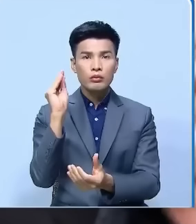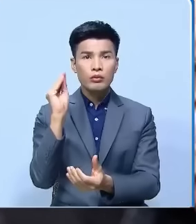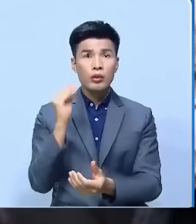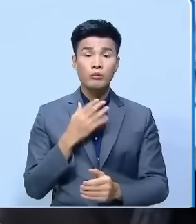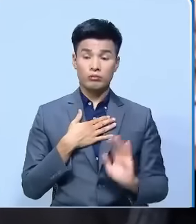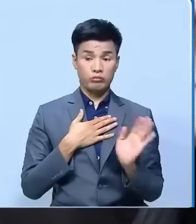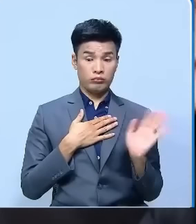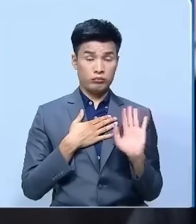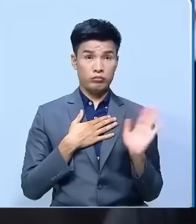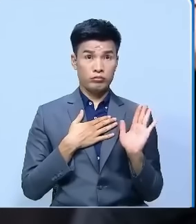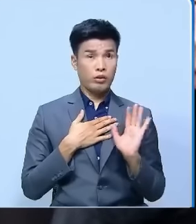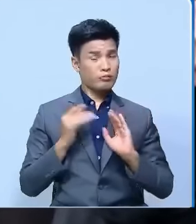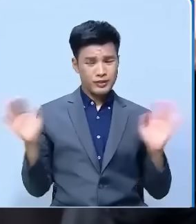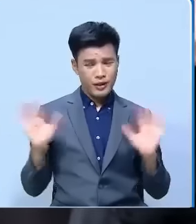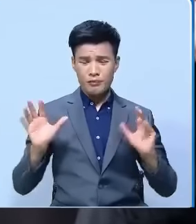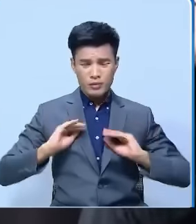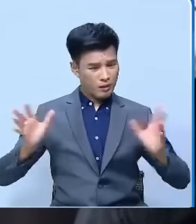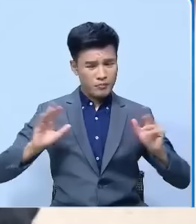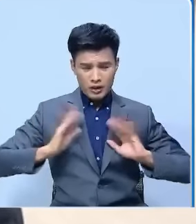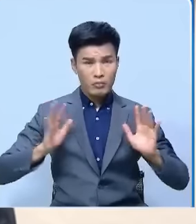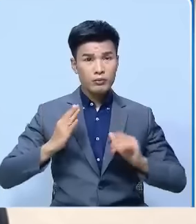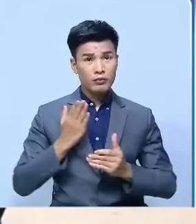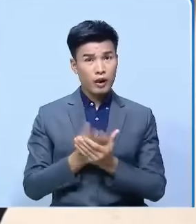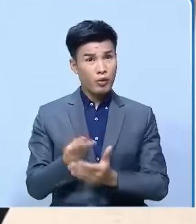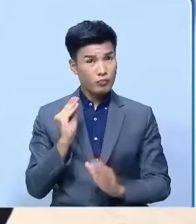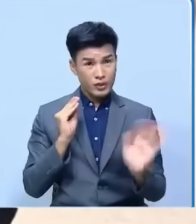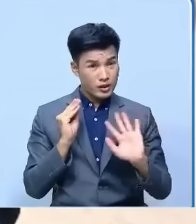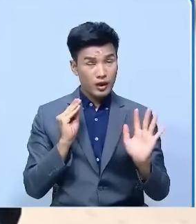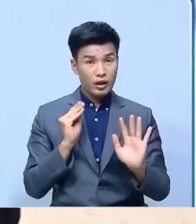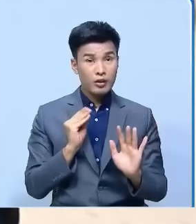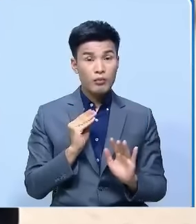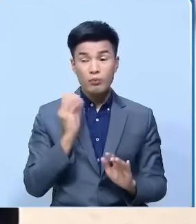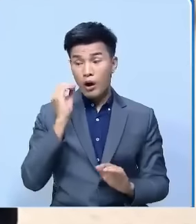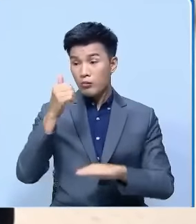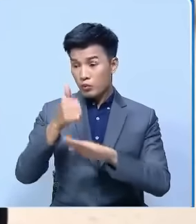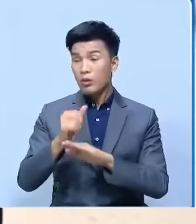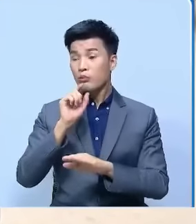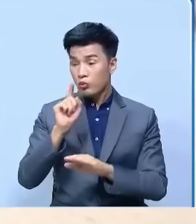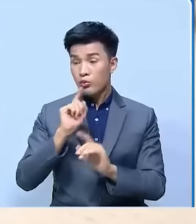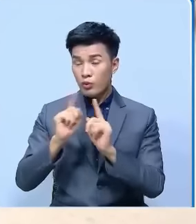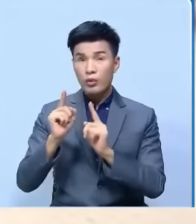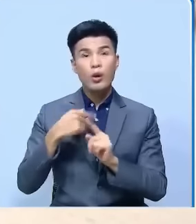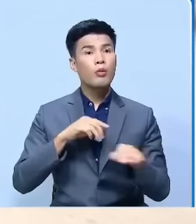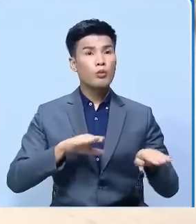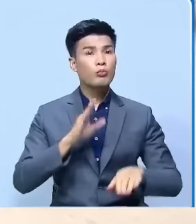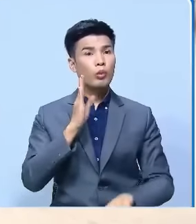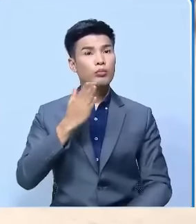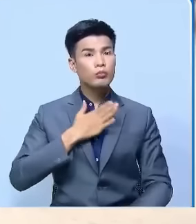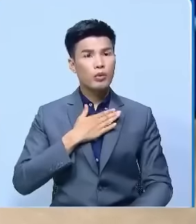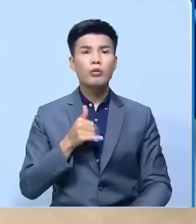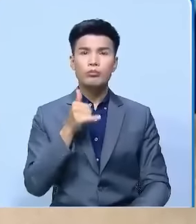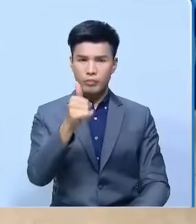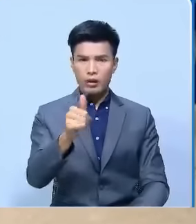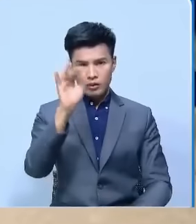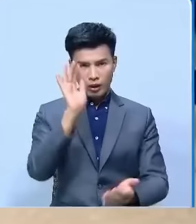ปฏิเสธมาตลอดตลอดไม่ได้เอาไปฉันไม่ได้เป็นคนกดเงินแล้วก็บอกกับผู้ใหญ่บ้านในพื้นที่บอกว่าพร้อมยืนยันเลยนะเดี๋ยวจะไปให้ปาก